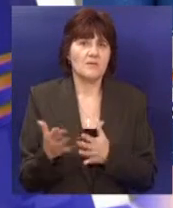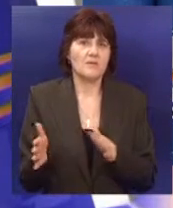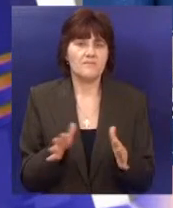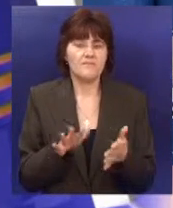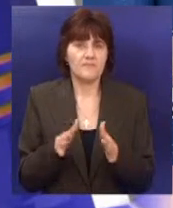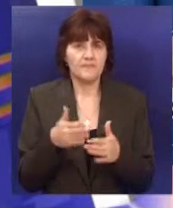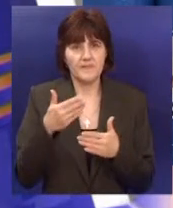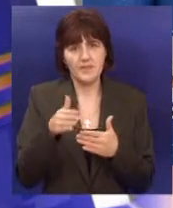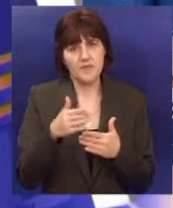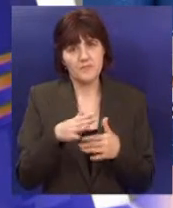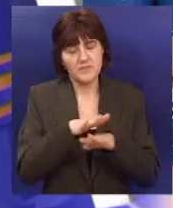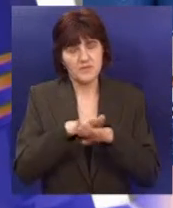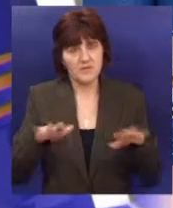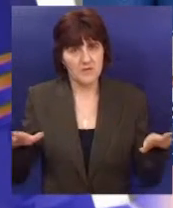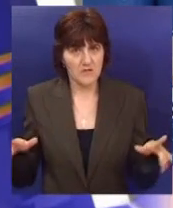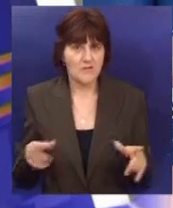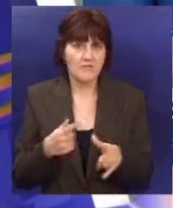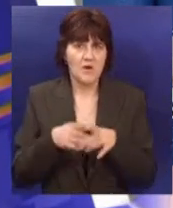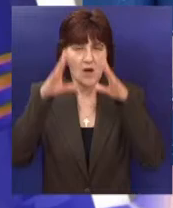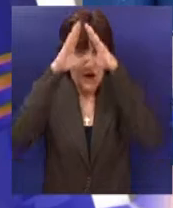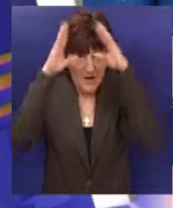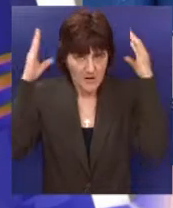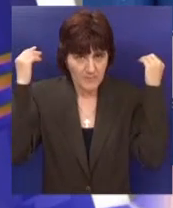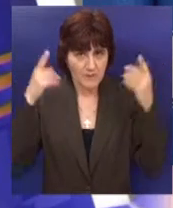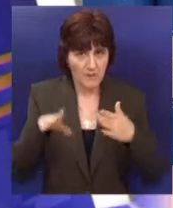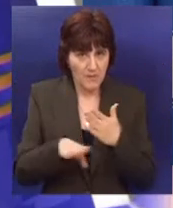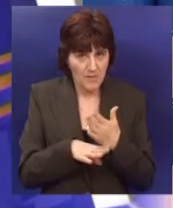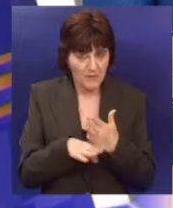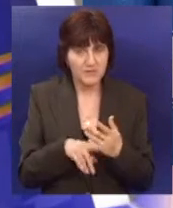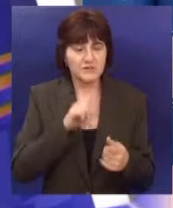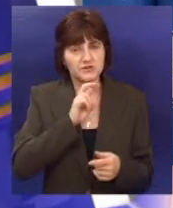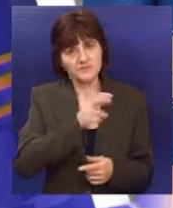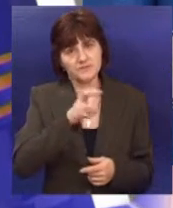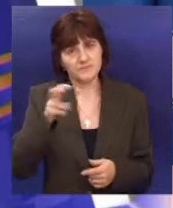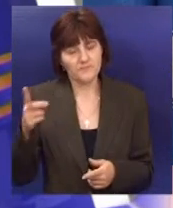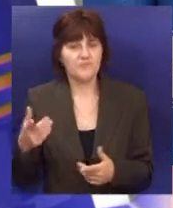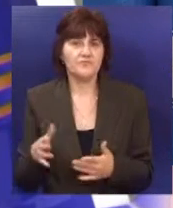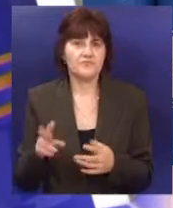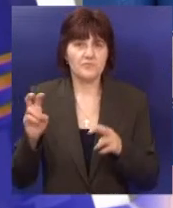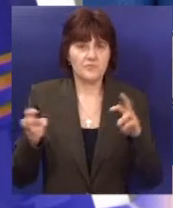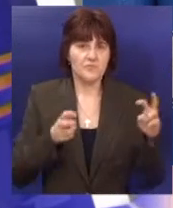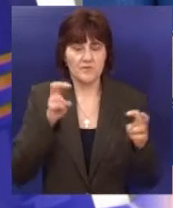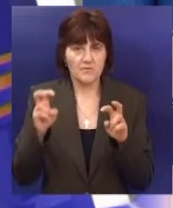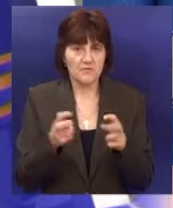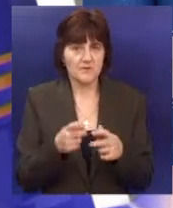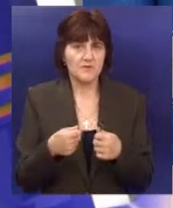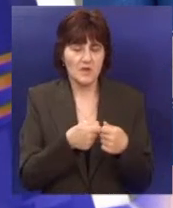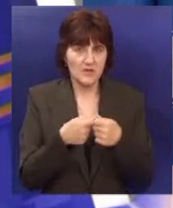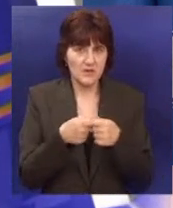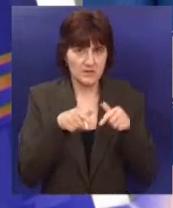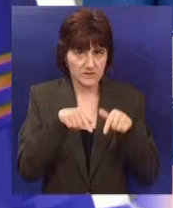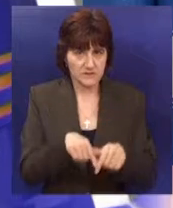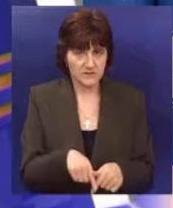NALEDA pod nazivom Ambasadorski timovi pomažu lokalnim samoupravama. Ove godine smo i njih uključili u